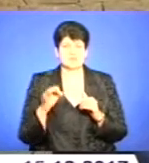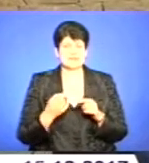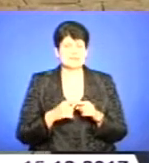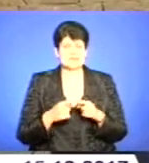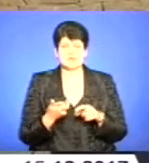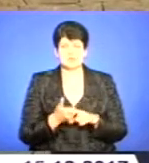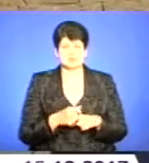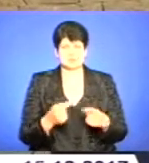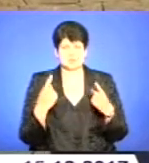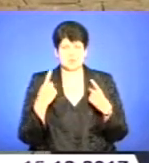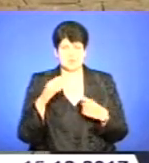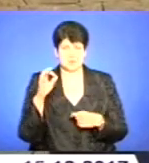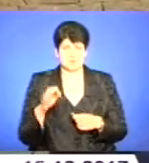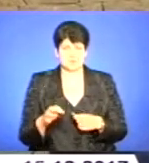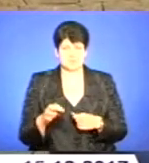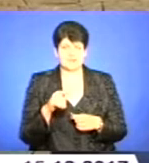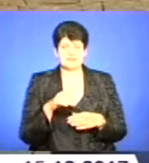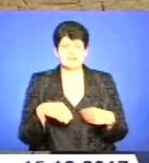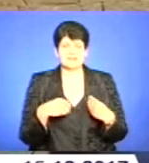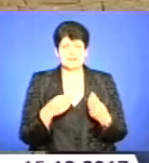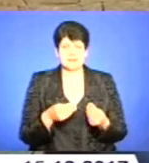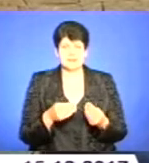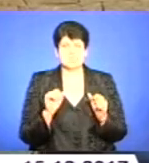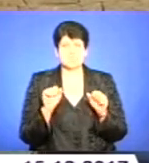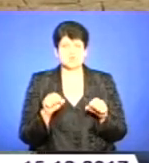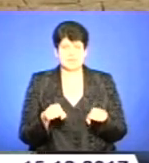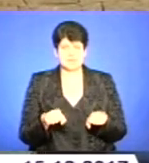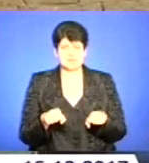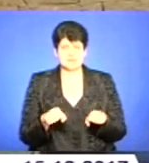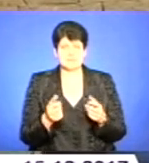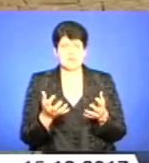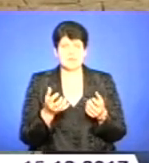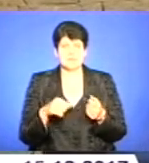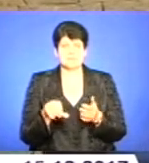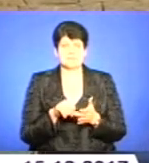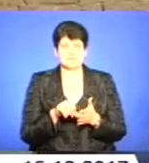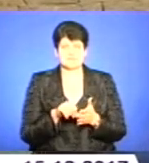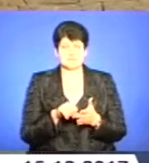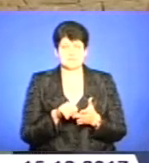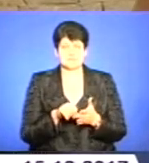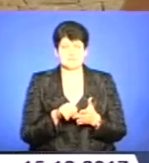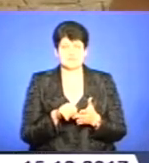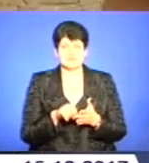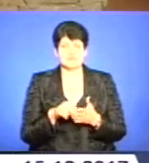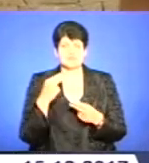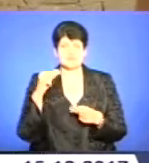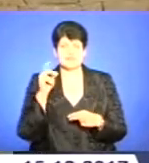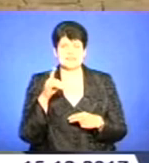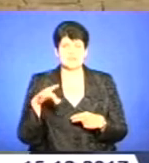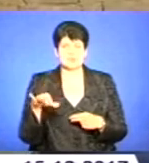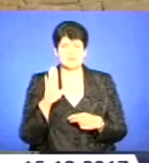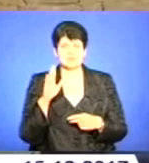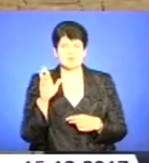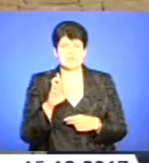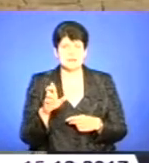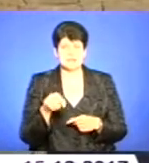високий коефіцієнт. Він дає можливість брати участь чемпіонаті Європи, який буде в березні,